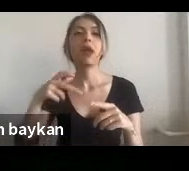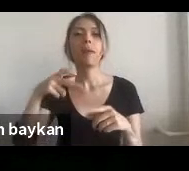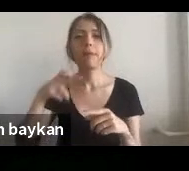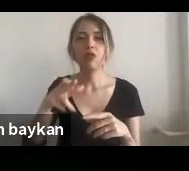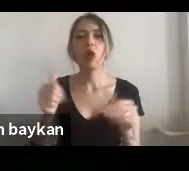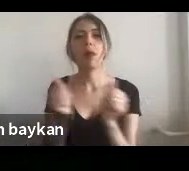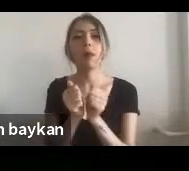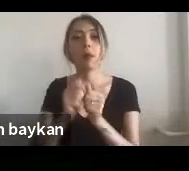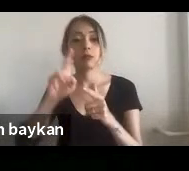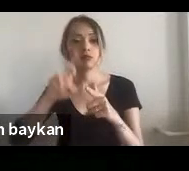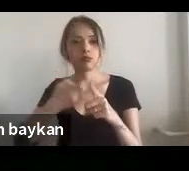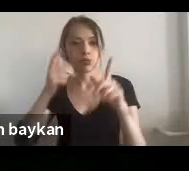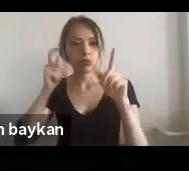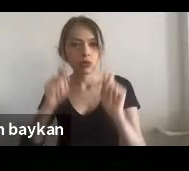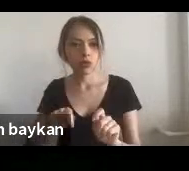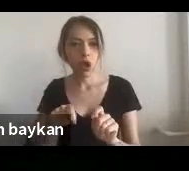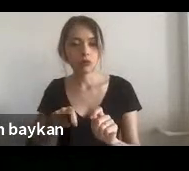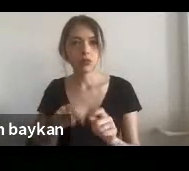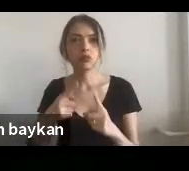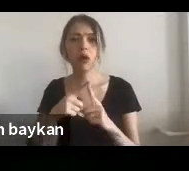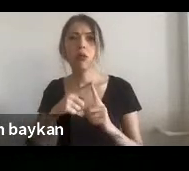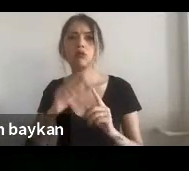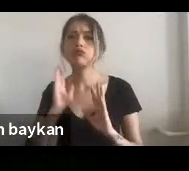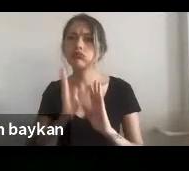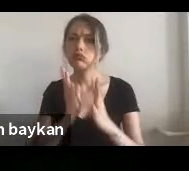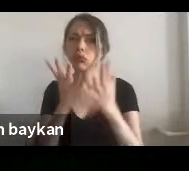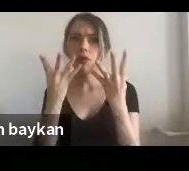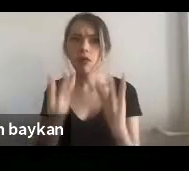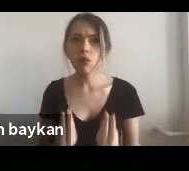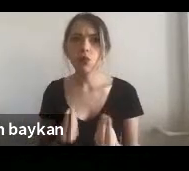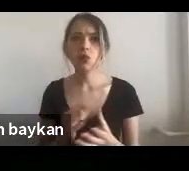yaptık. Hala daha da ucu açık bir çalışma bu.